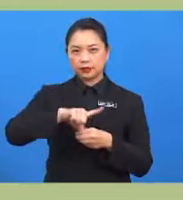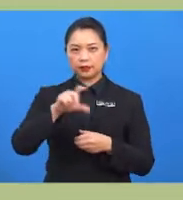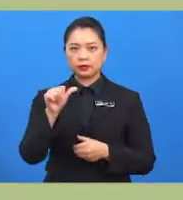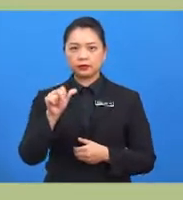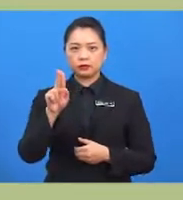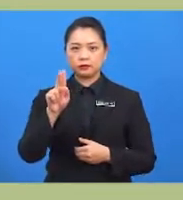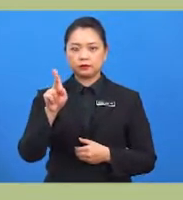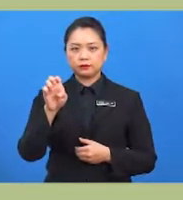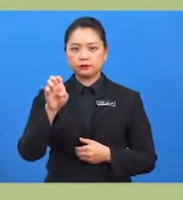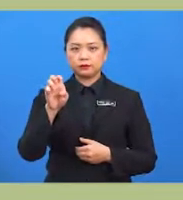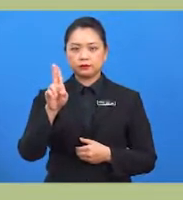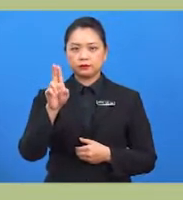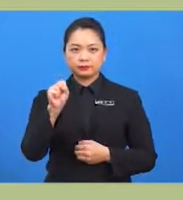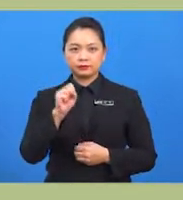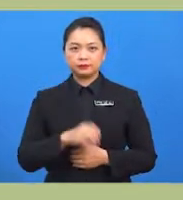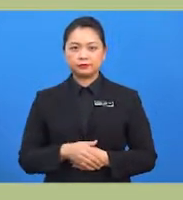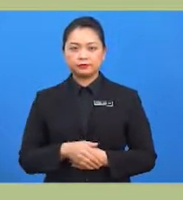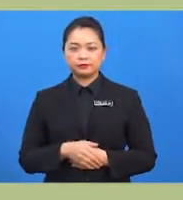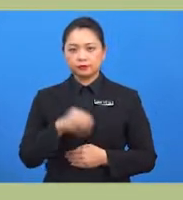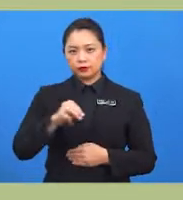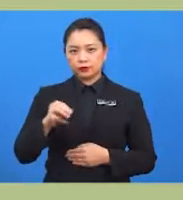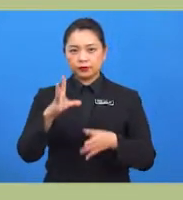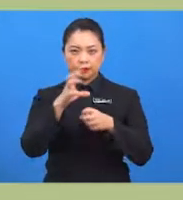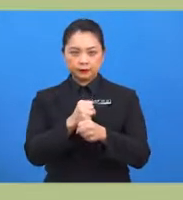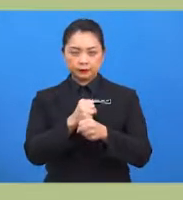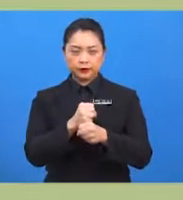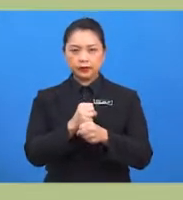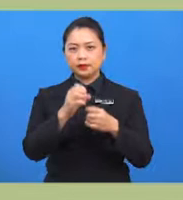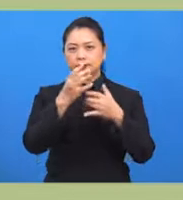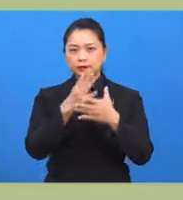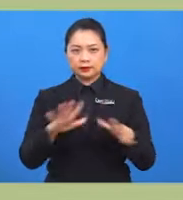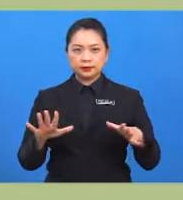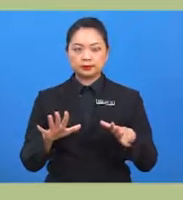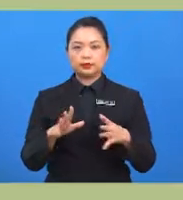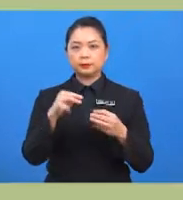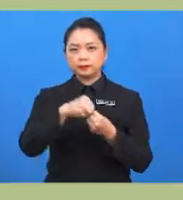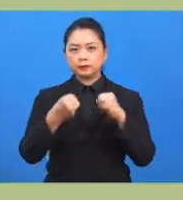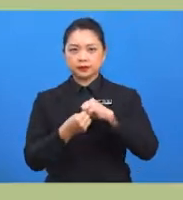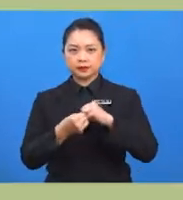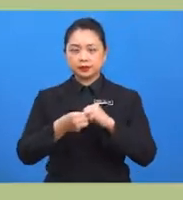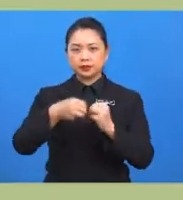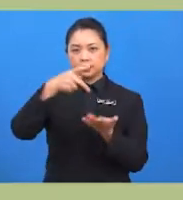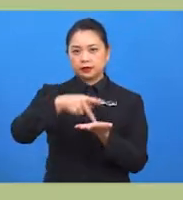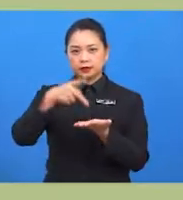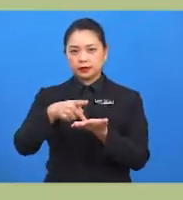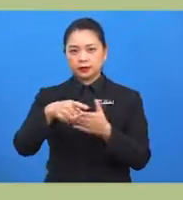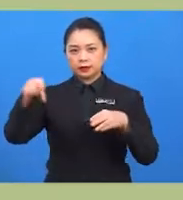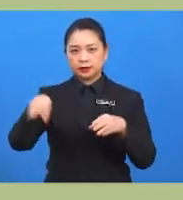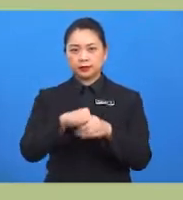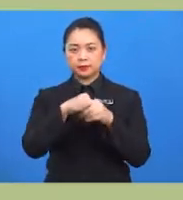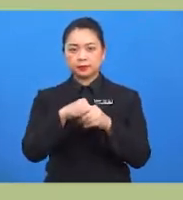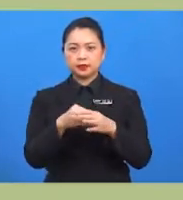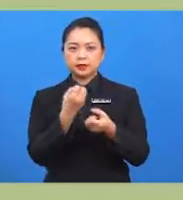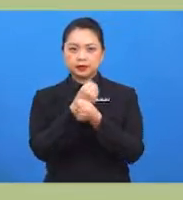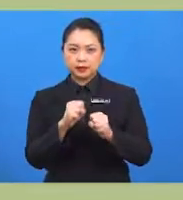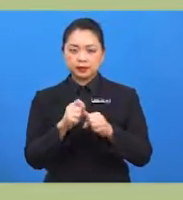dan yang terakhir murid-murid akan dapat menyelesaikan masalah perhitungan yang melibatkan